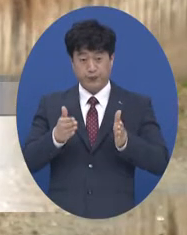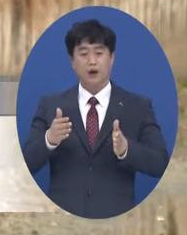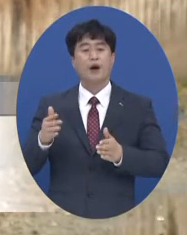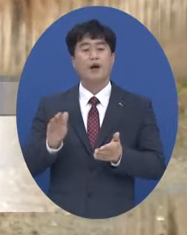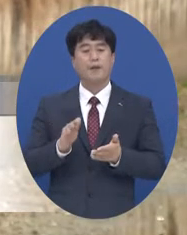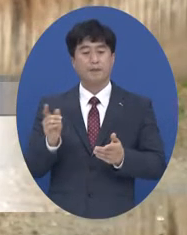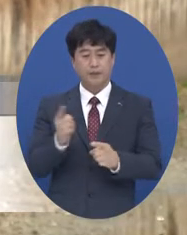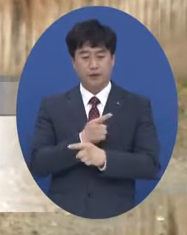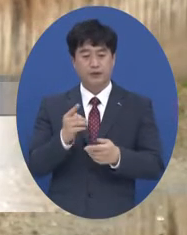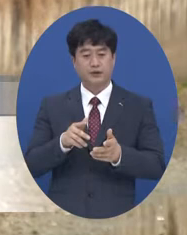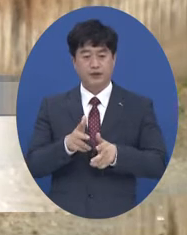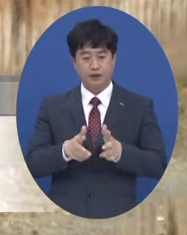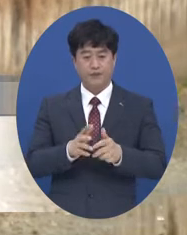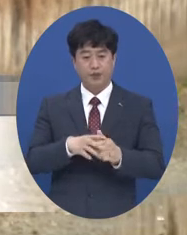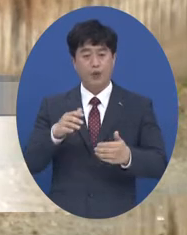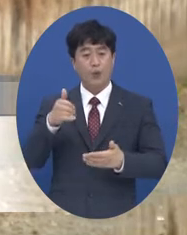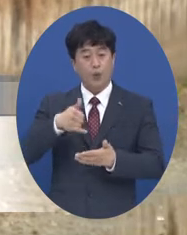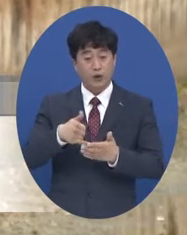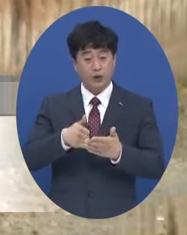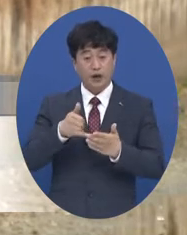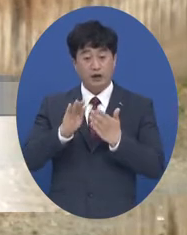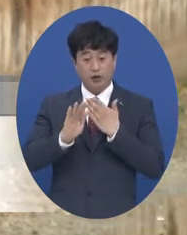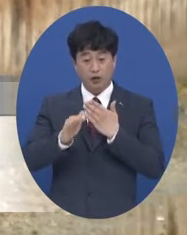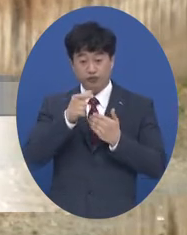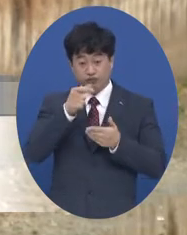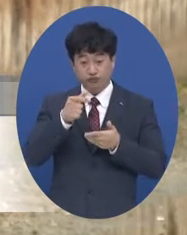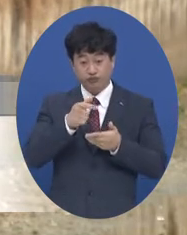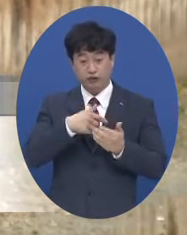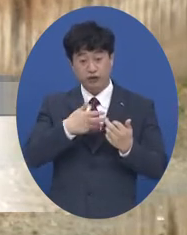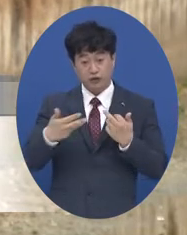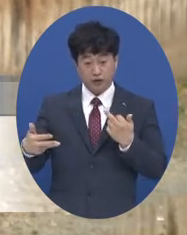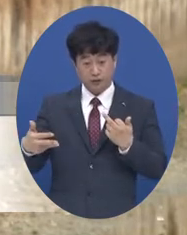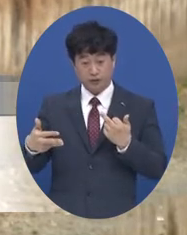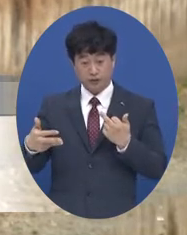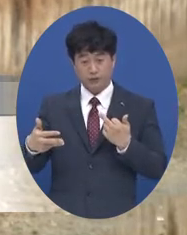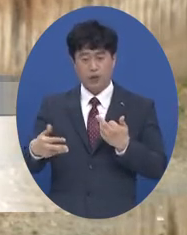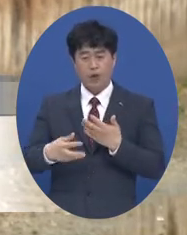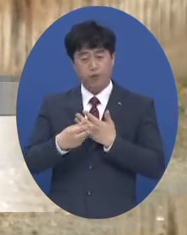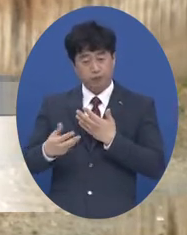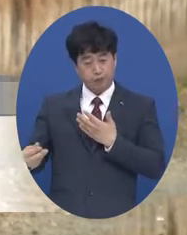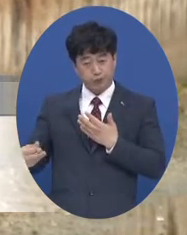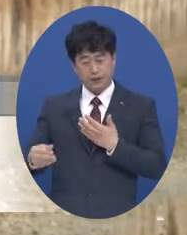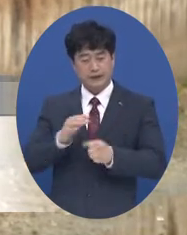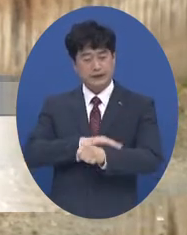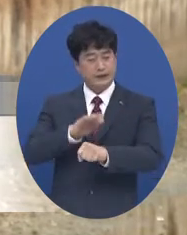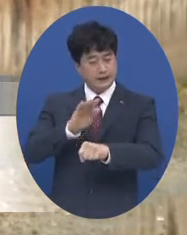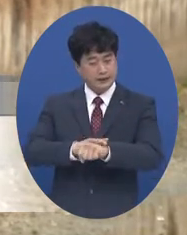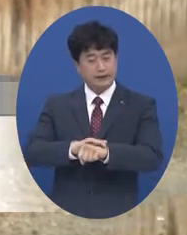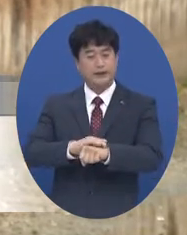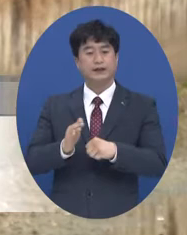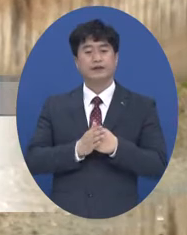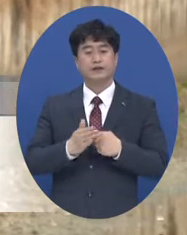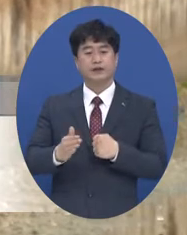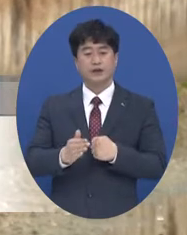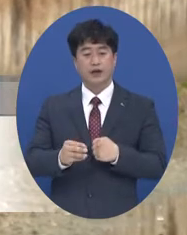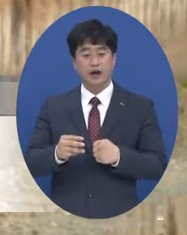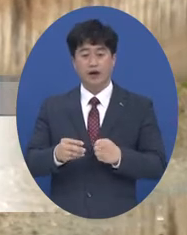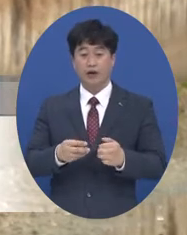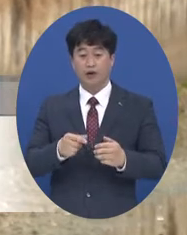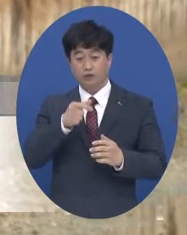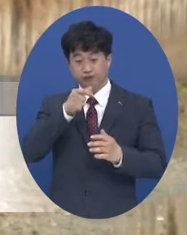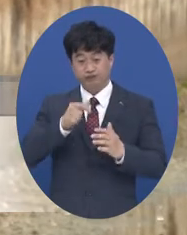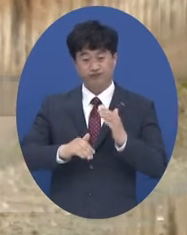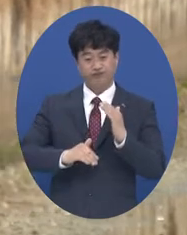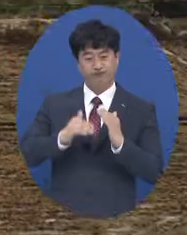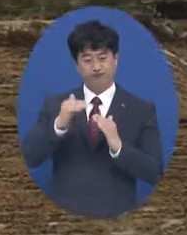놈으로 해서 그 물 흐름이 라든가 모든 배수 작업이 잘 되기 때문에 농경지 침수 해가 별로 없었던 걸로